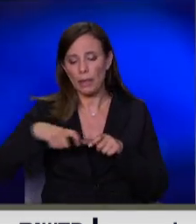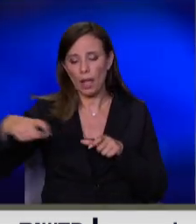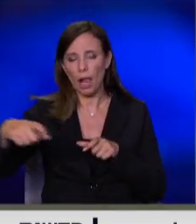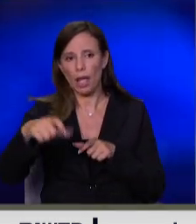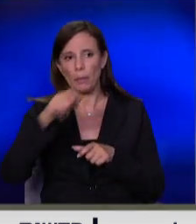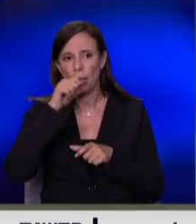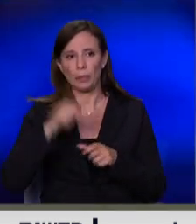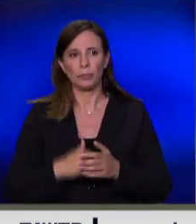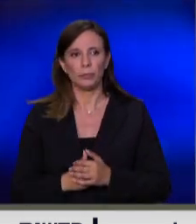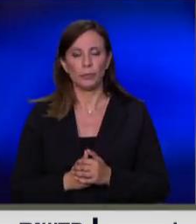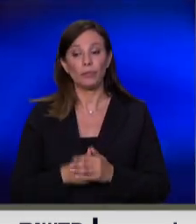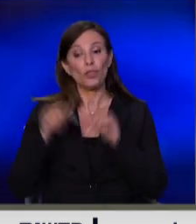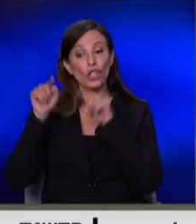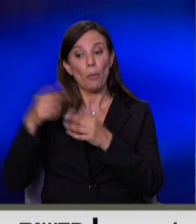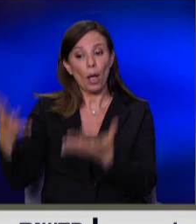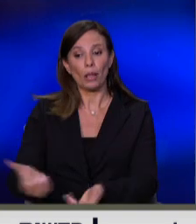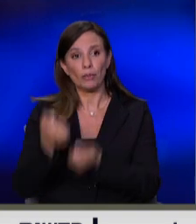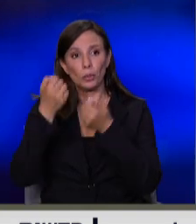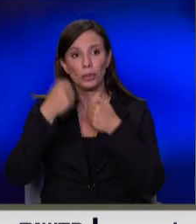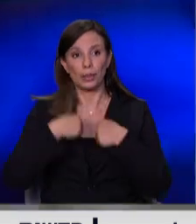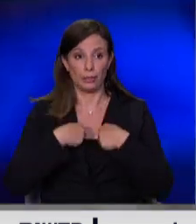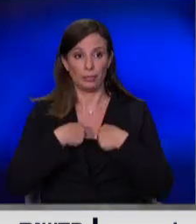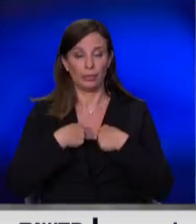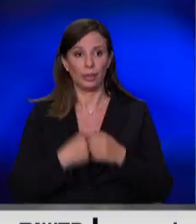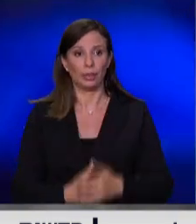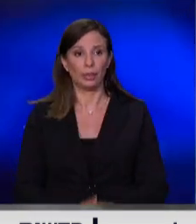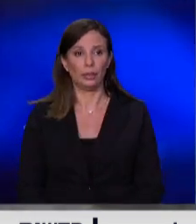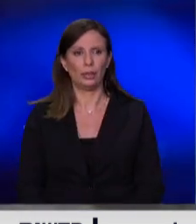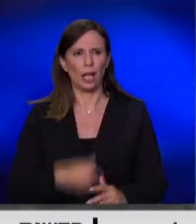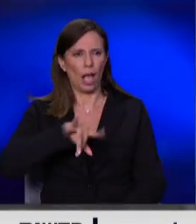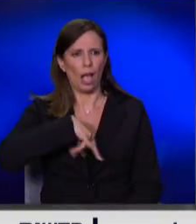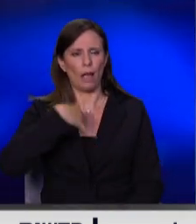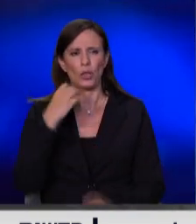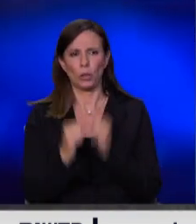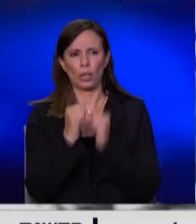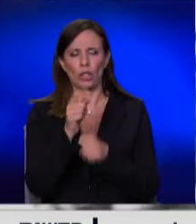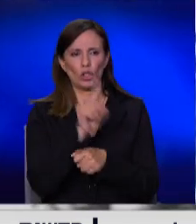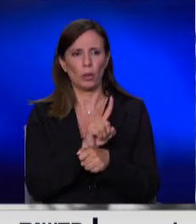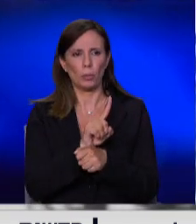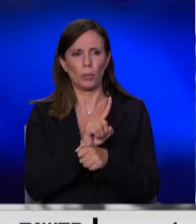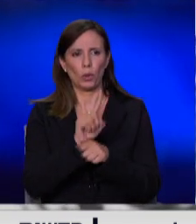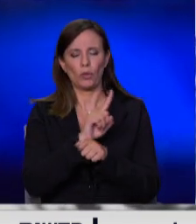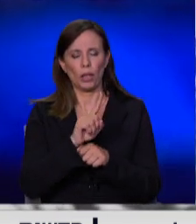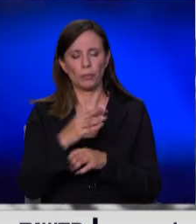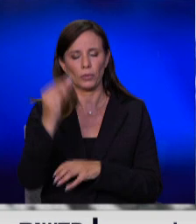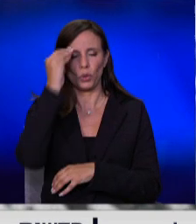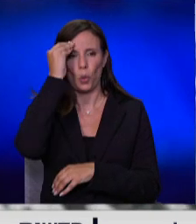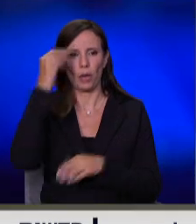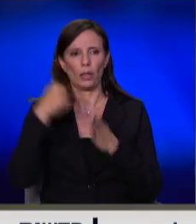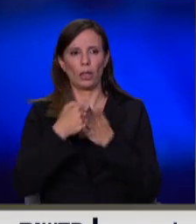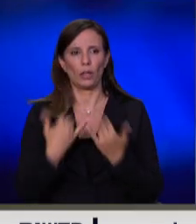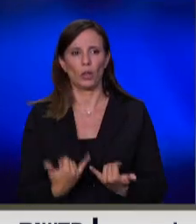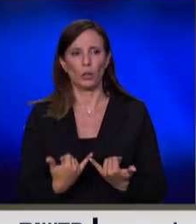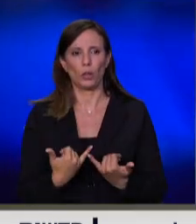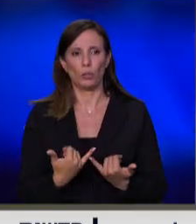Арыке. И меня там украли. Это хавайот акашот мя ткуфа аи, и носет ад айом.